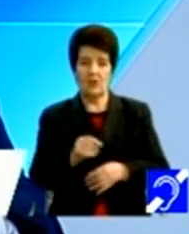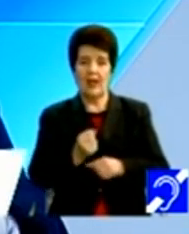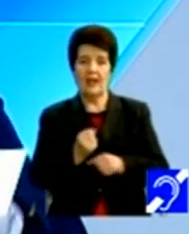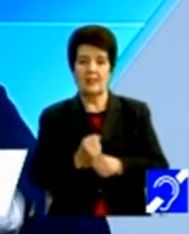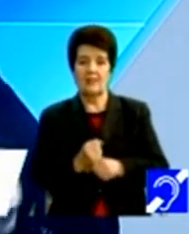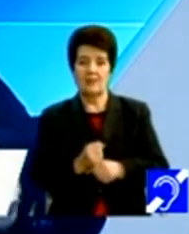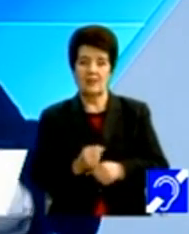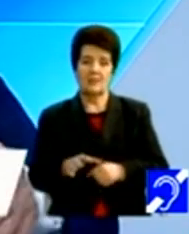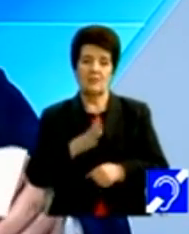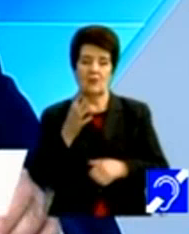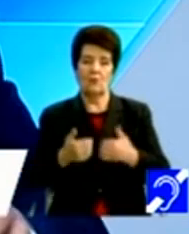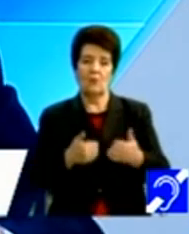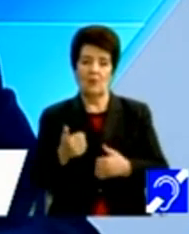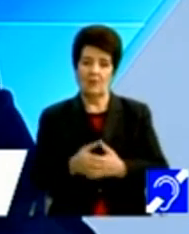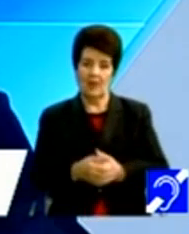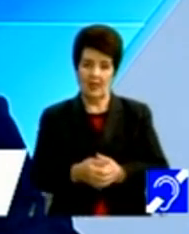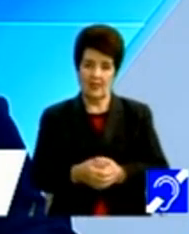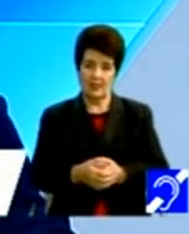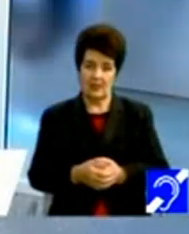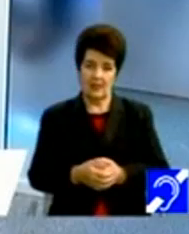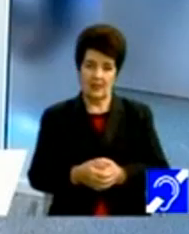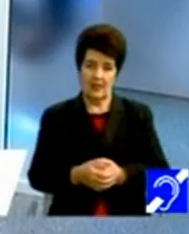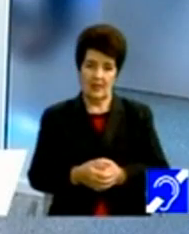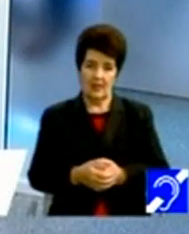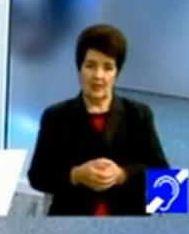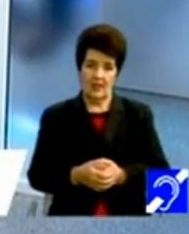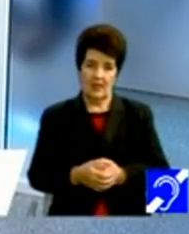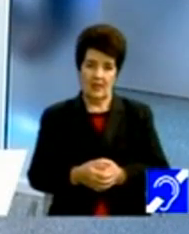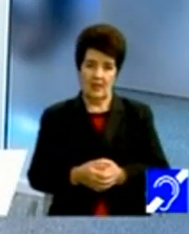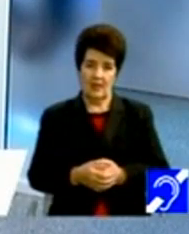ați convocat un referendum? Da, n-au recurs în